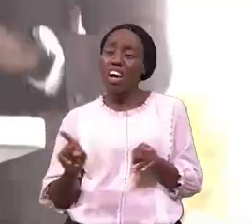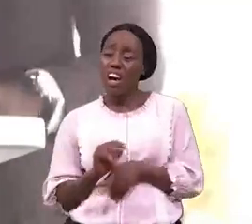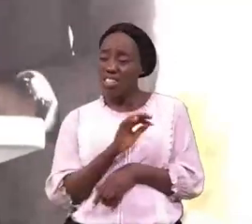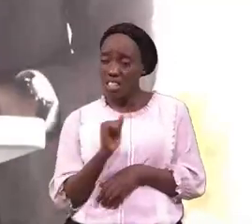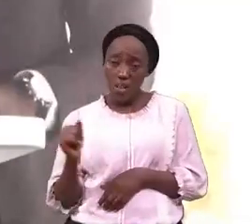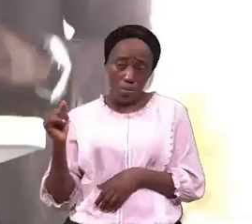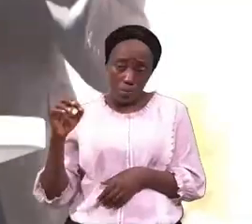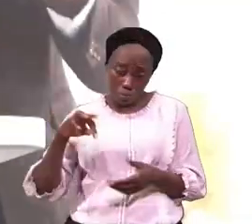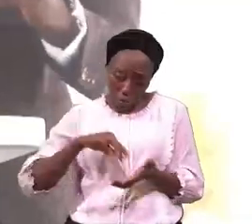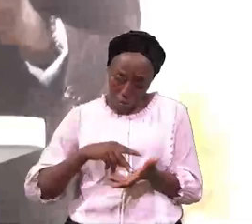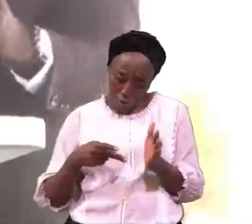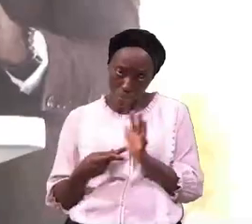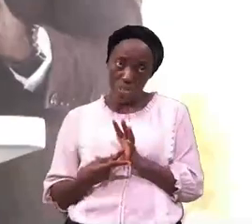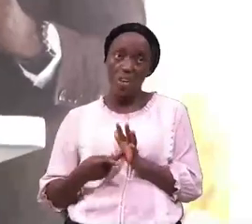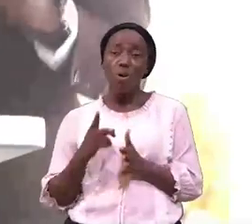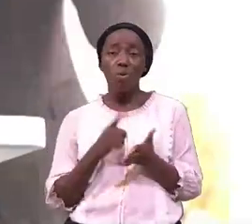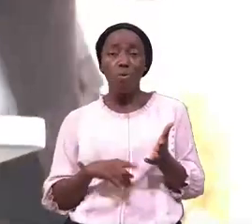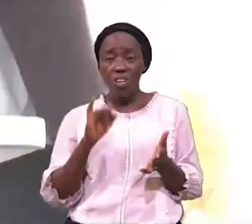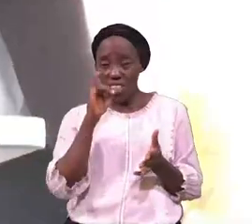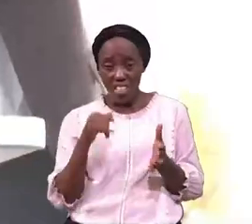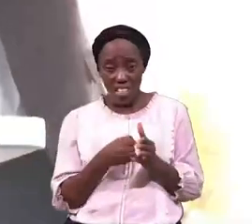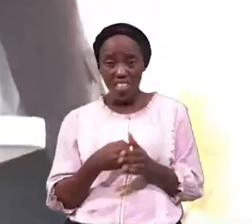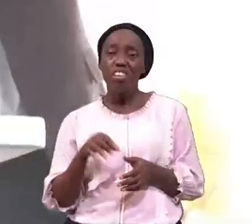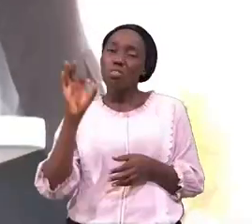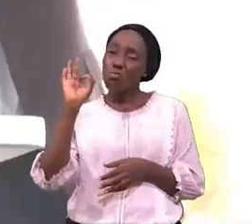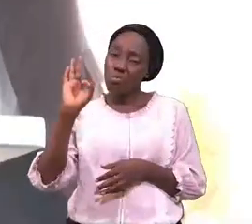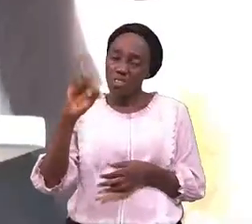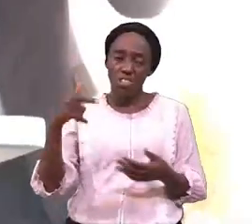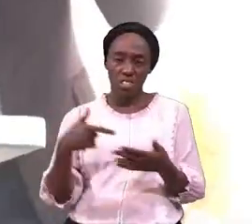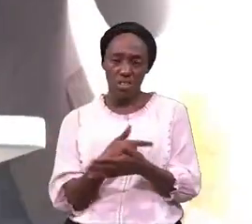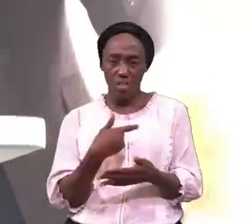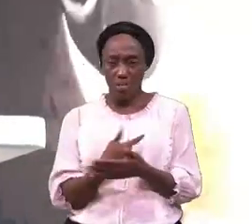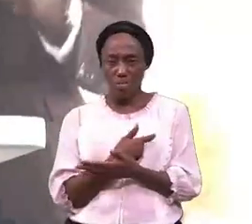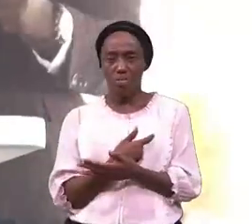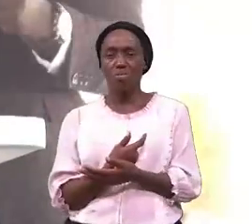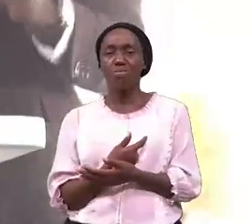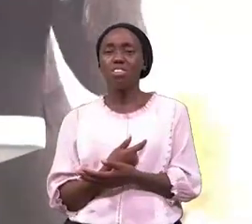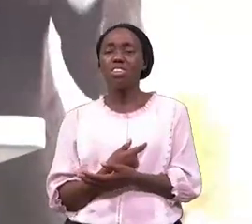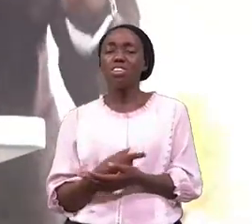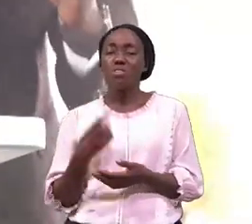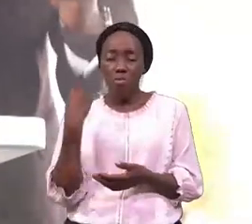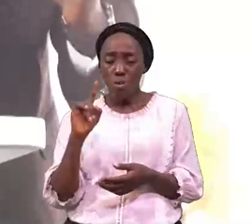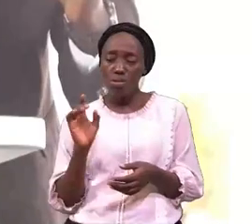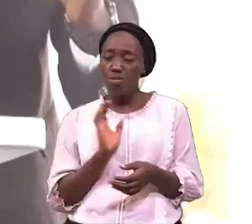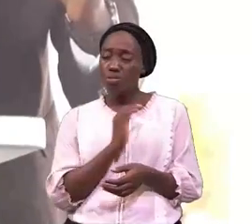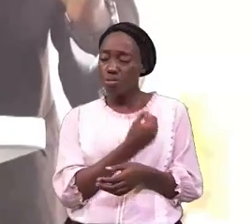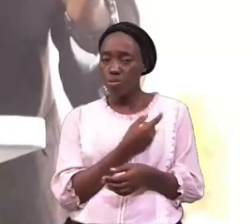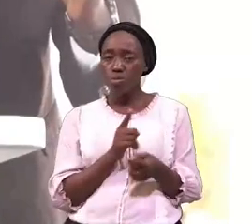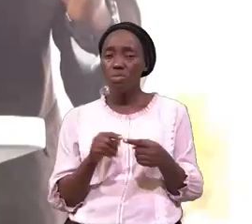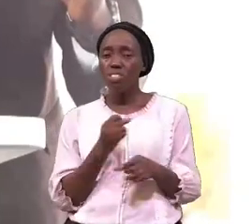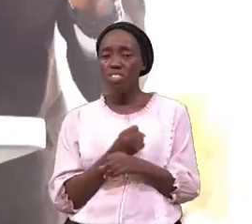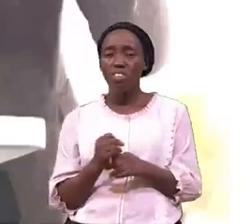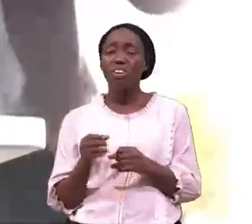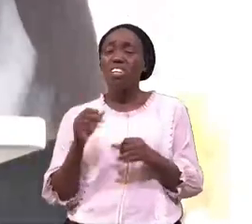but. Et c'est quoi? Prêcher l'évangile, sauver des âmes, premièrement. Je veux que